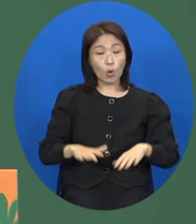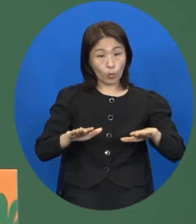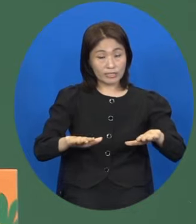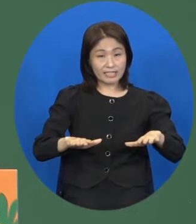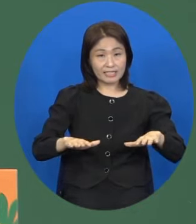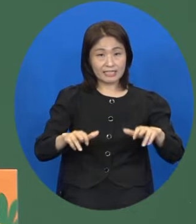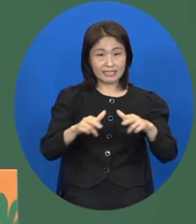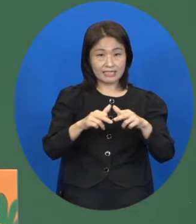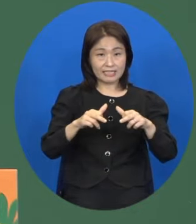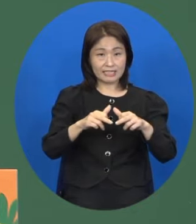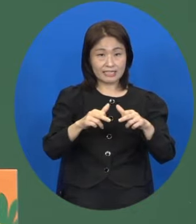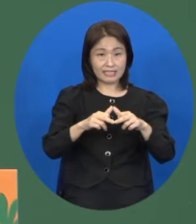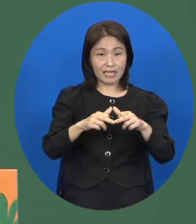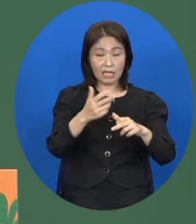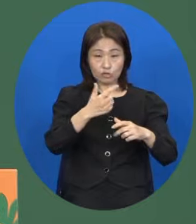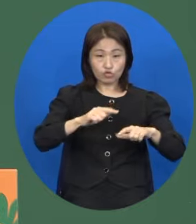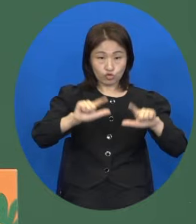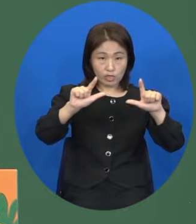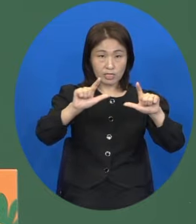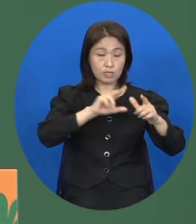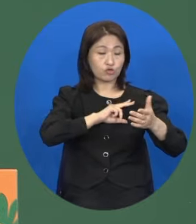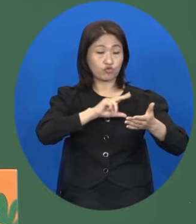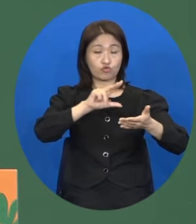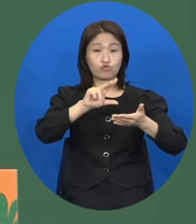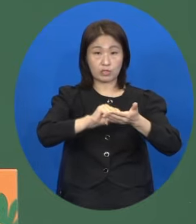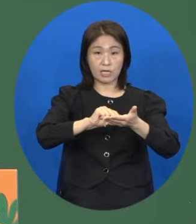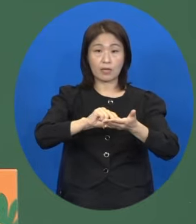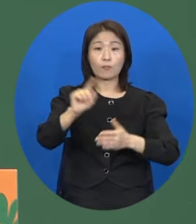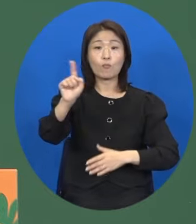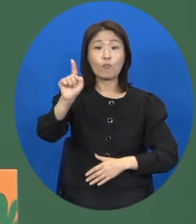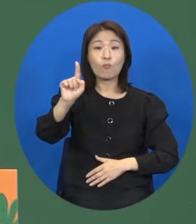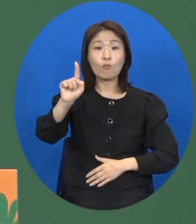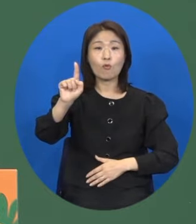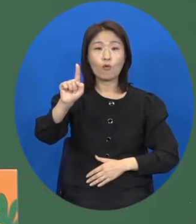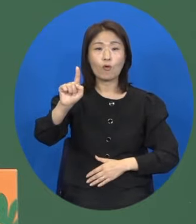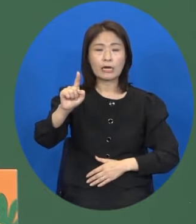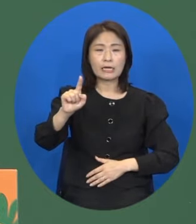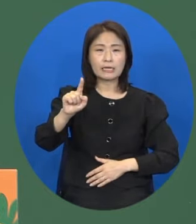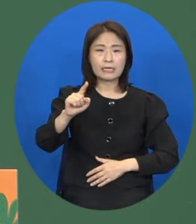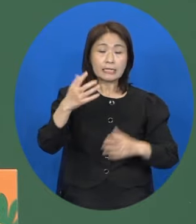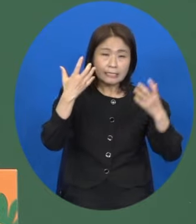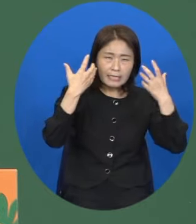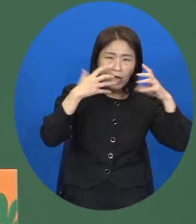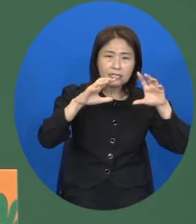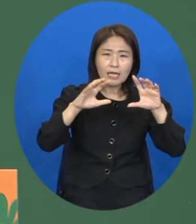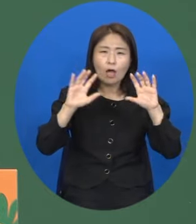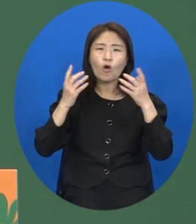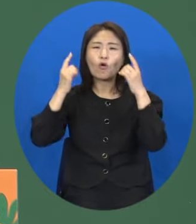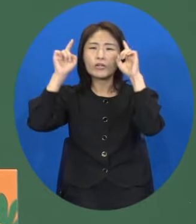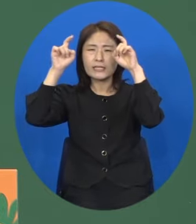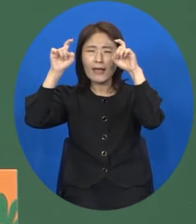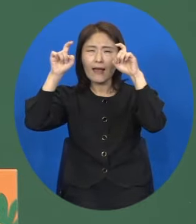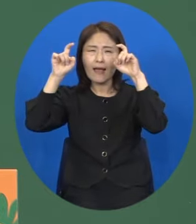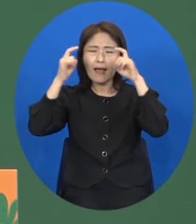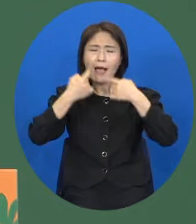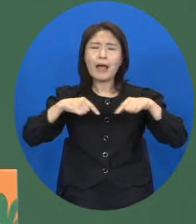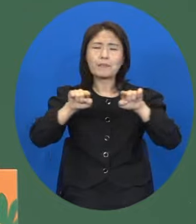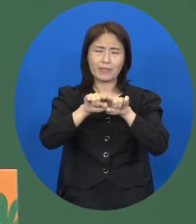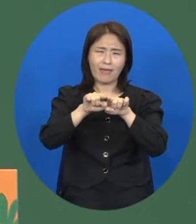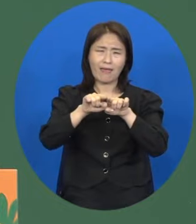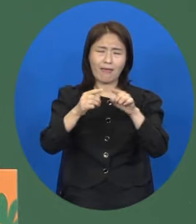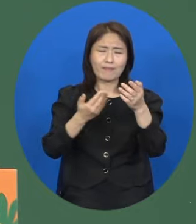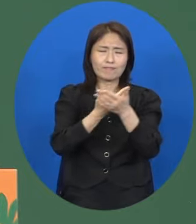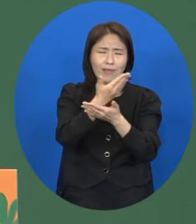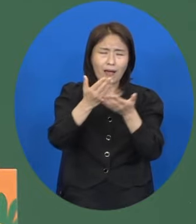주일에 우리 교회에서 캐치프레이즈로 내건 문구가 사자와 어린 양이 함께 뛰노는 나라입니다. 이사야